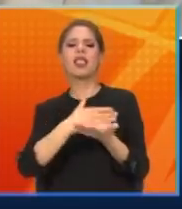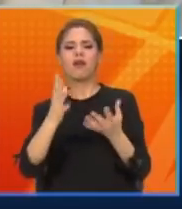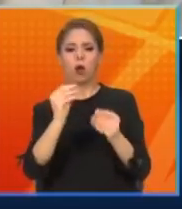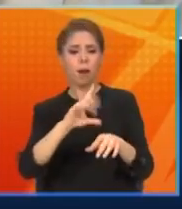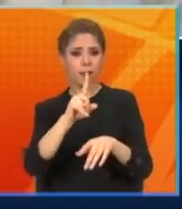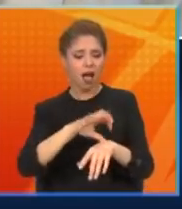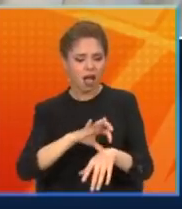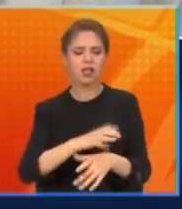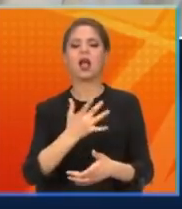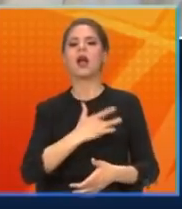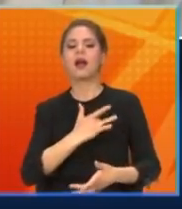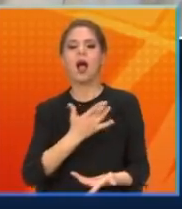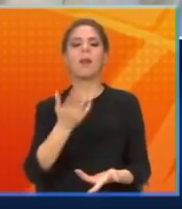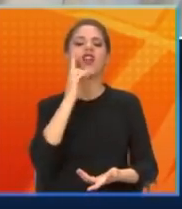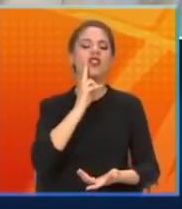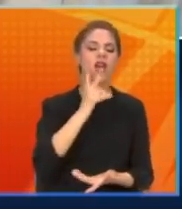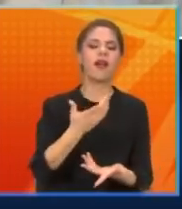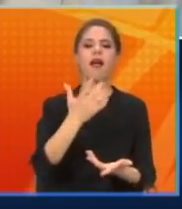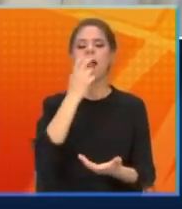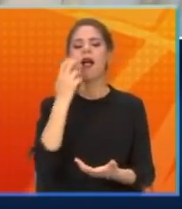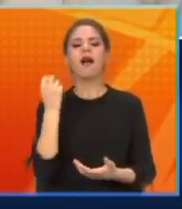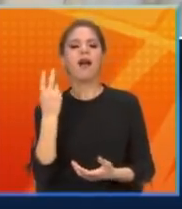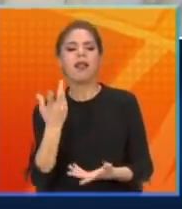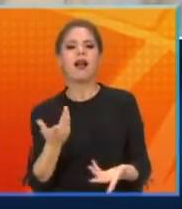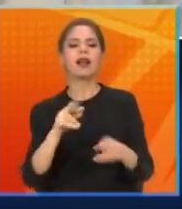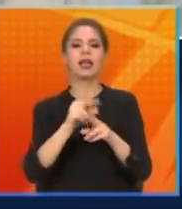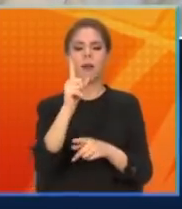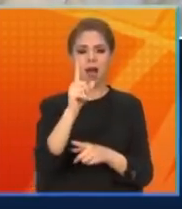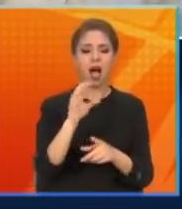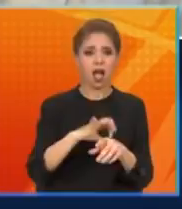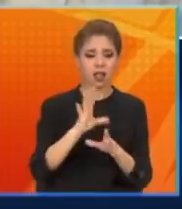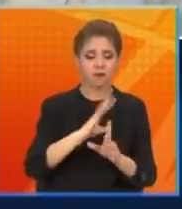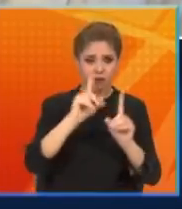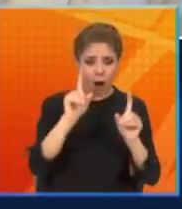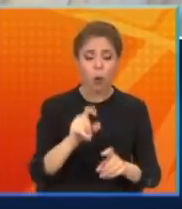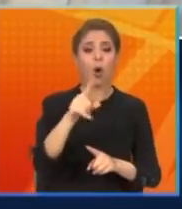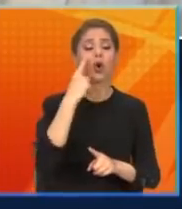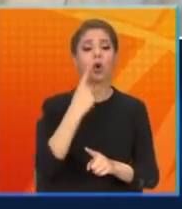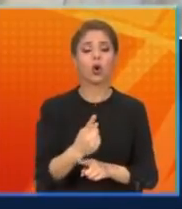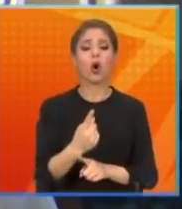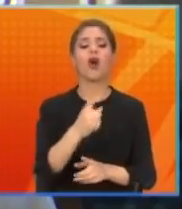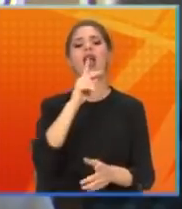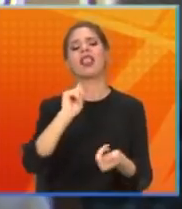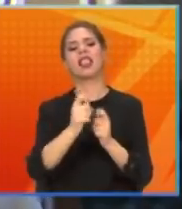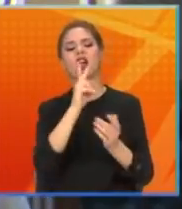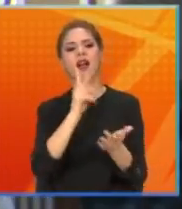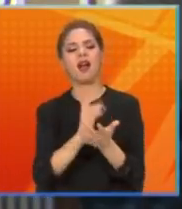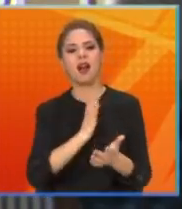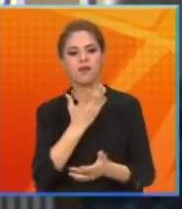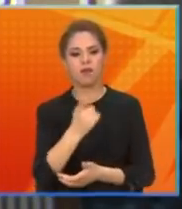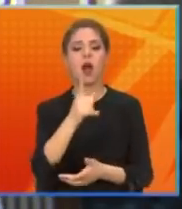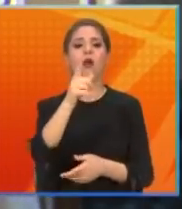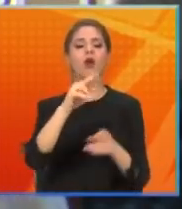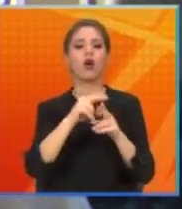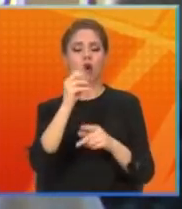olmamasına, kalp hastalığı, akciğer hastalığı veya kanser veya immün sistemin zayıf olup olmamasına göre değişiyor. Peki test